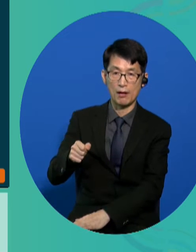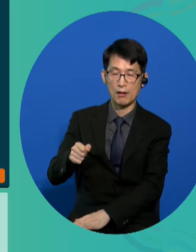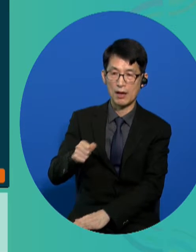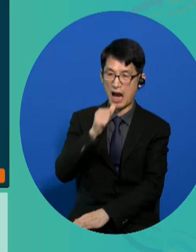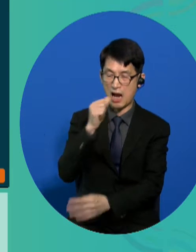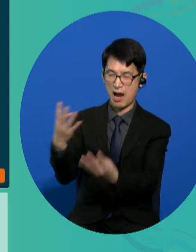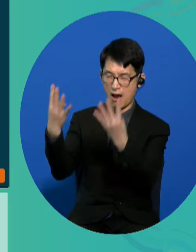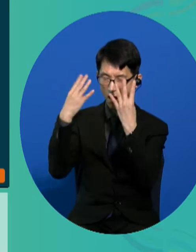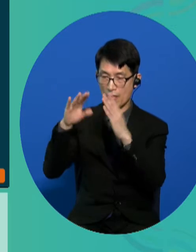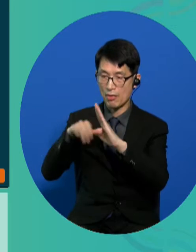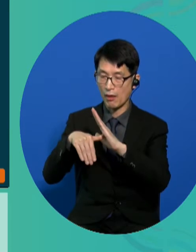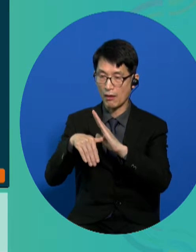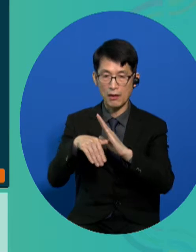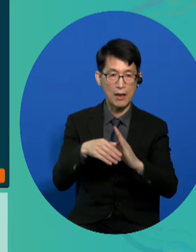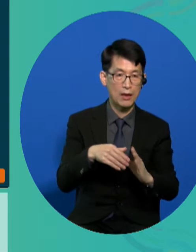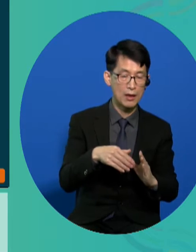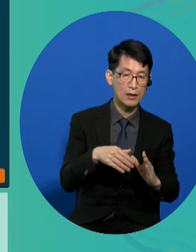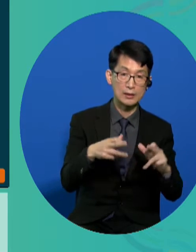나타났습니다. 따라서